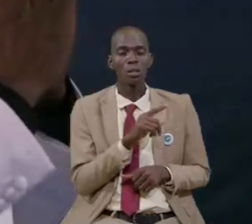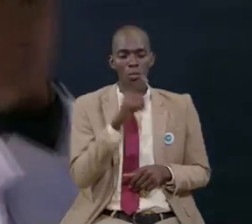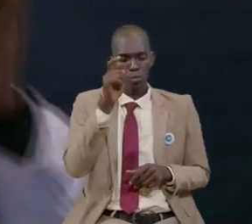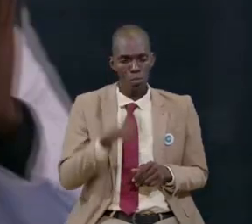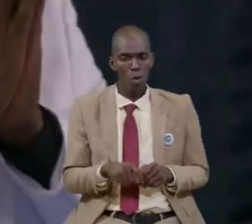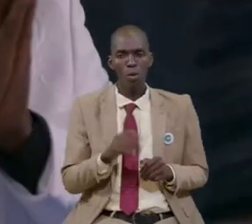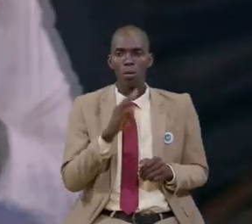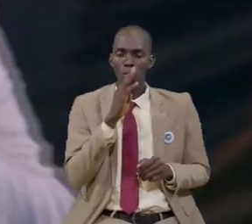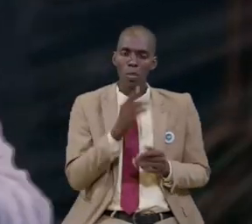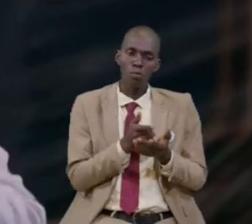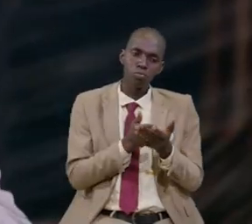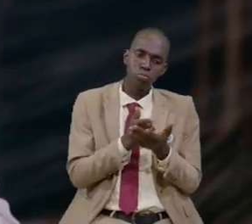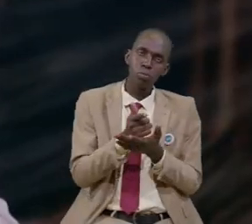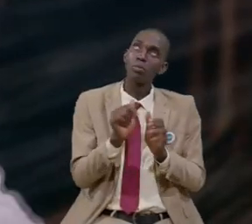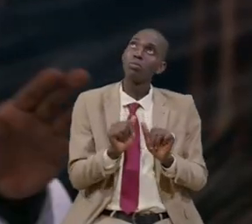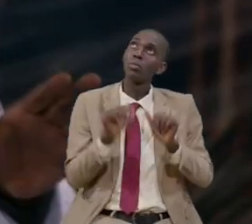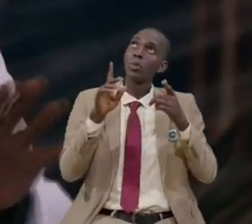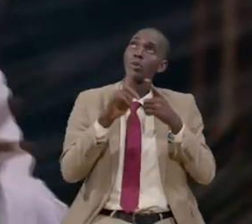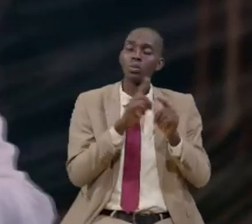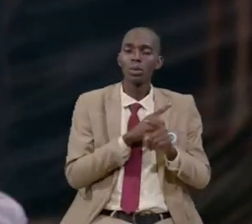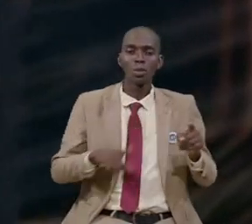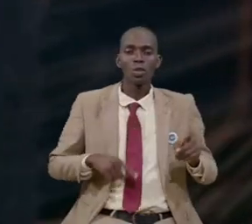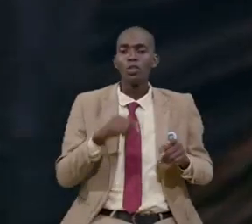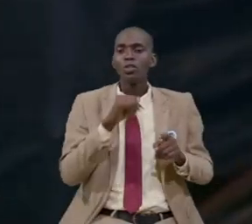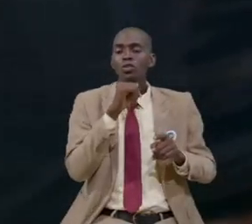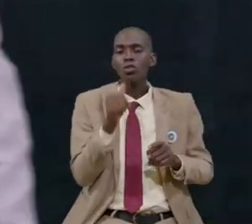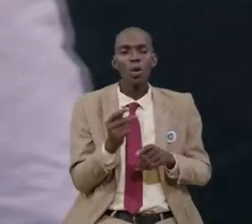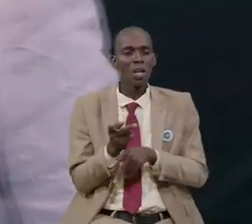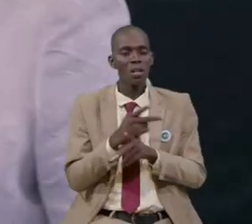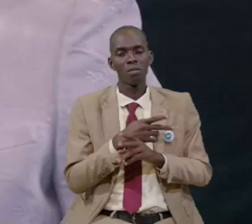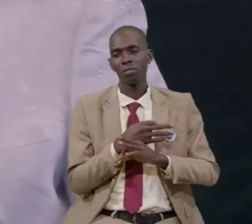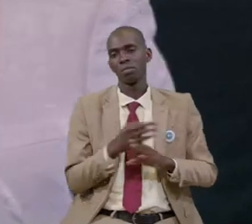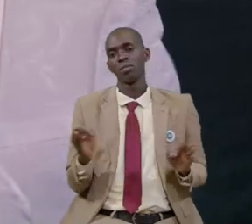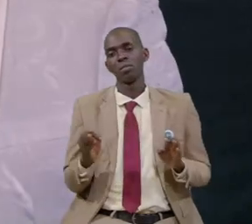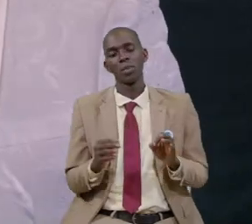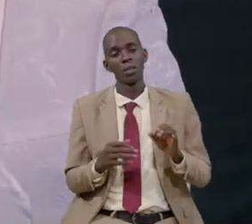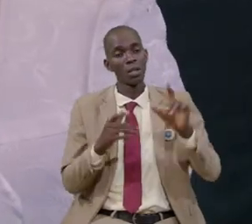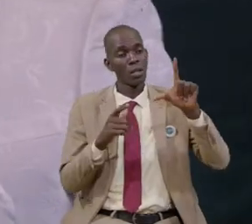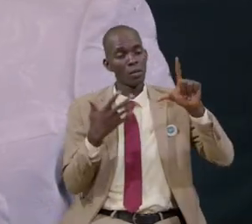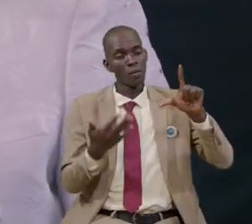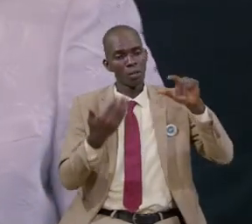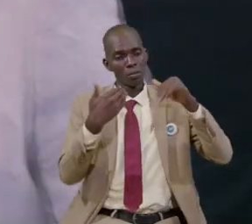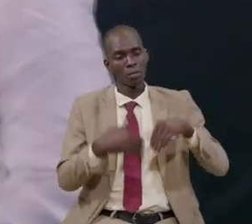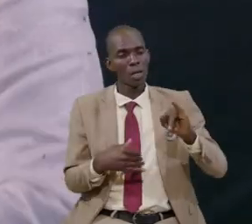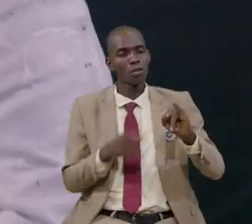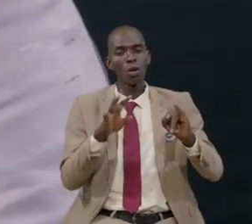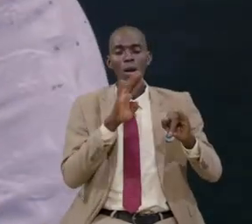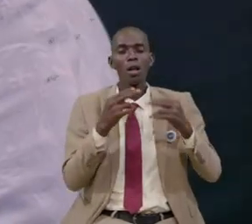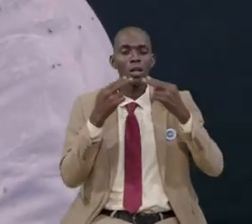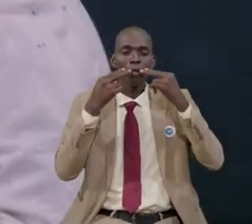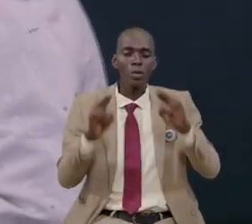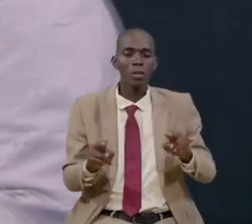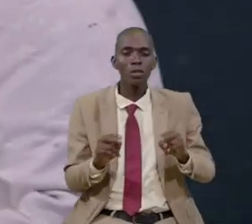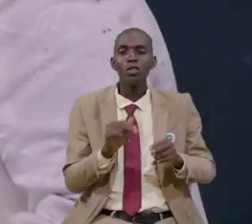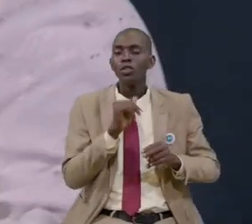loyal au Seigneur et non sans loi. Et vous êtes innocent et non dangereux.